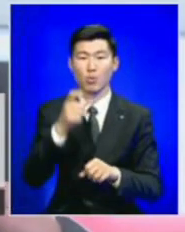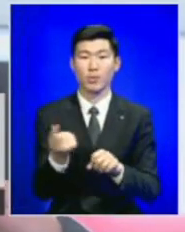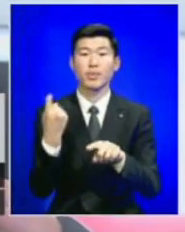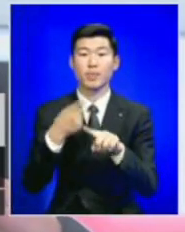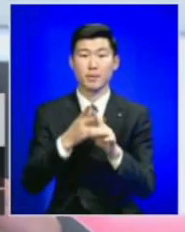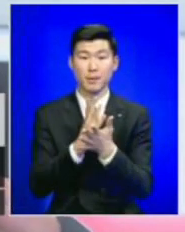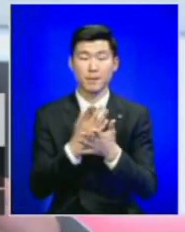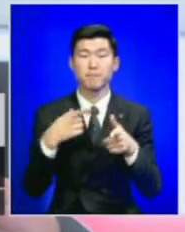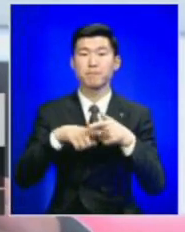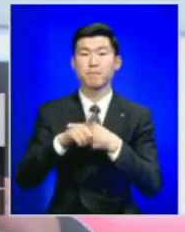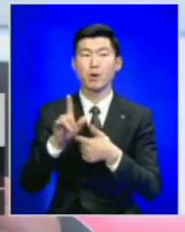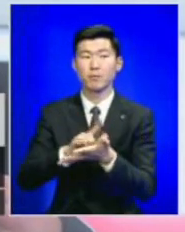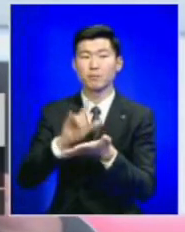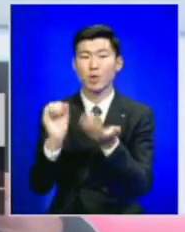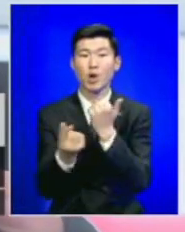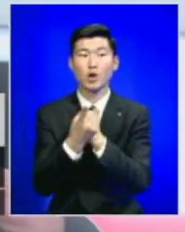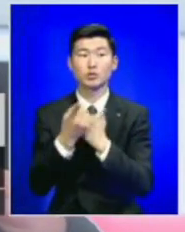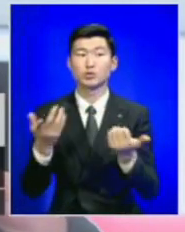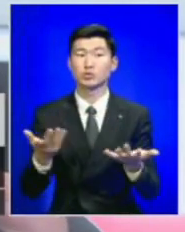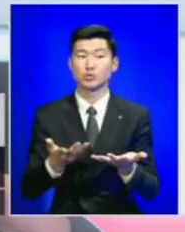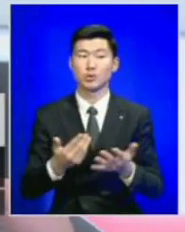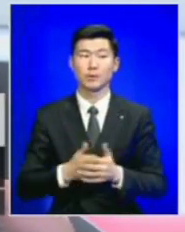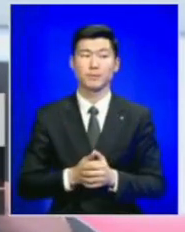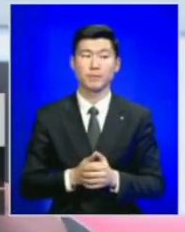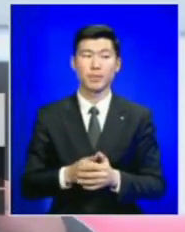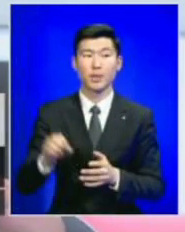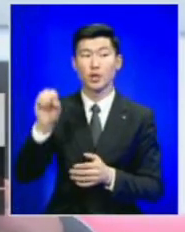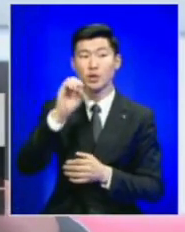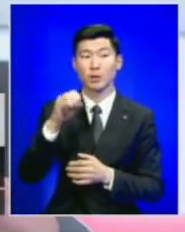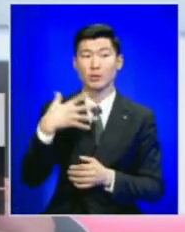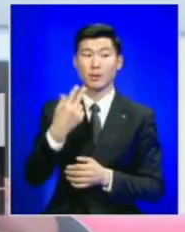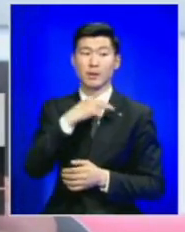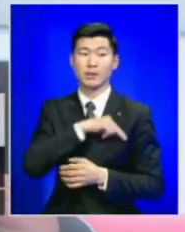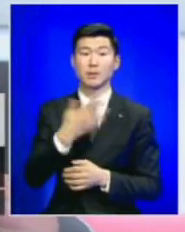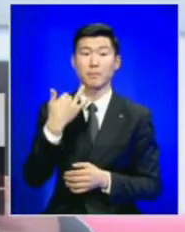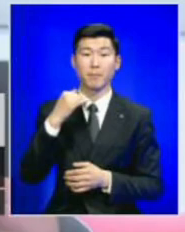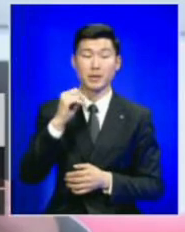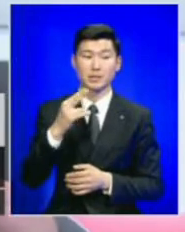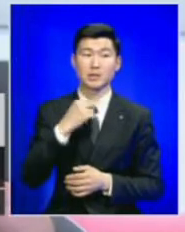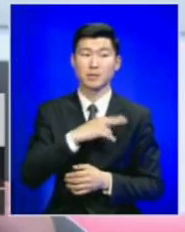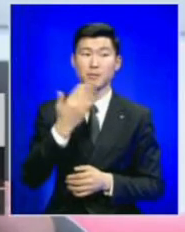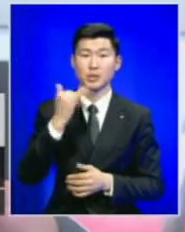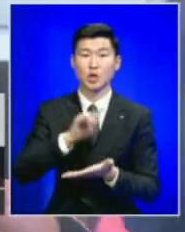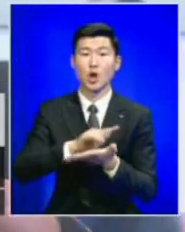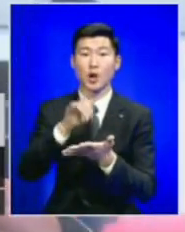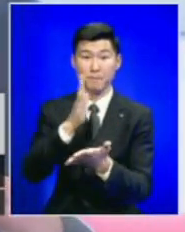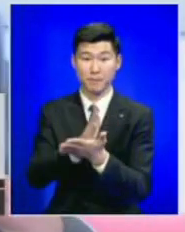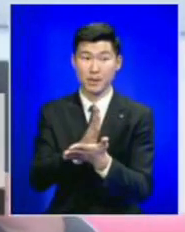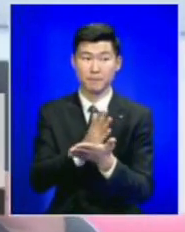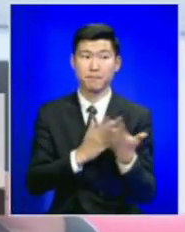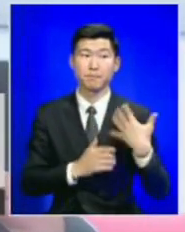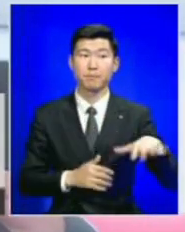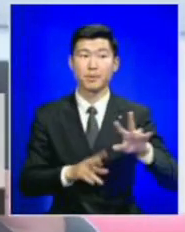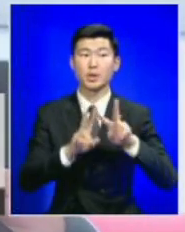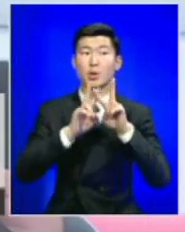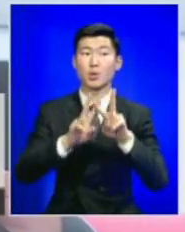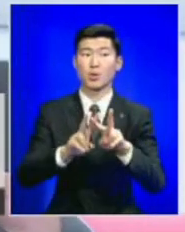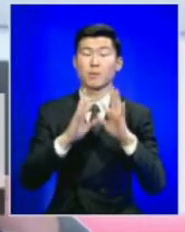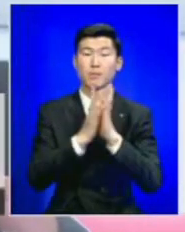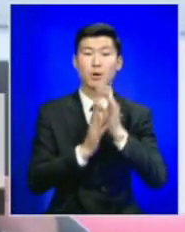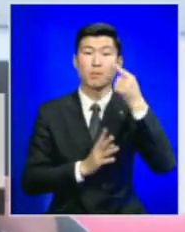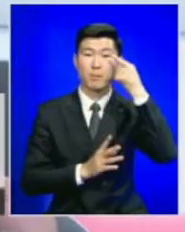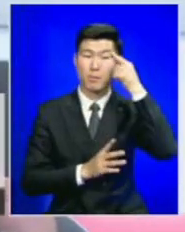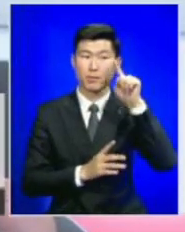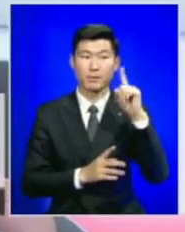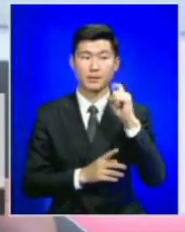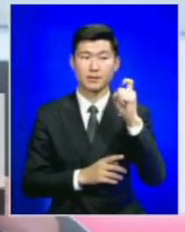Энэ онцны өөрийнх нь онцлог нь яаж вэ? Европт ажиллаж байгаа Air France гэдэг компанид ажиллаж байгаа юм онцгойгоо. Тэгээ бид хэд үргэлжлүүлэл одоо Монголын зах